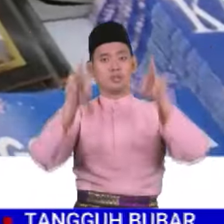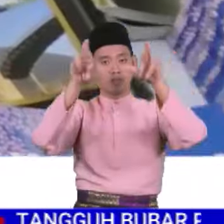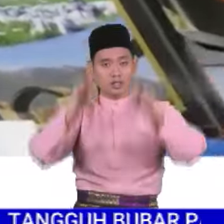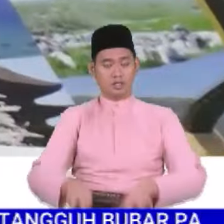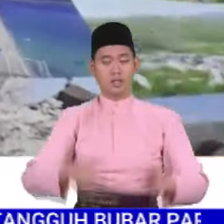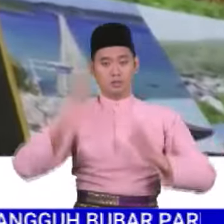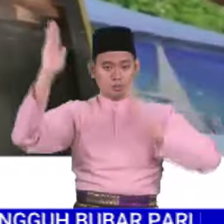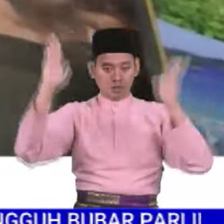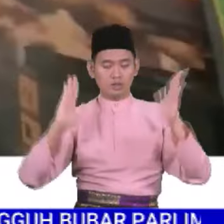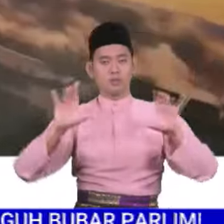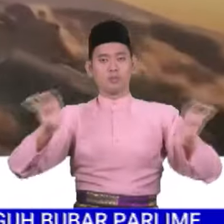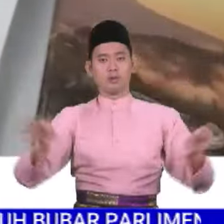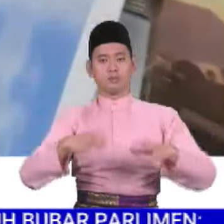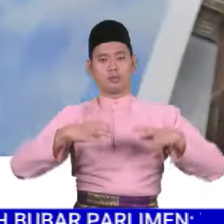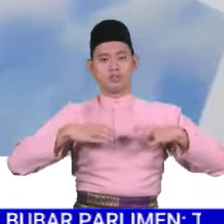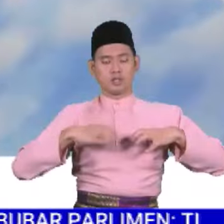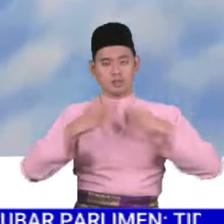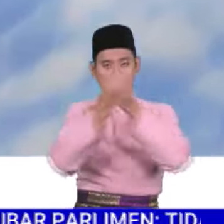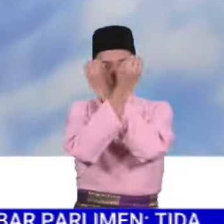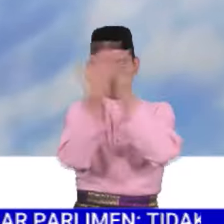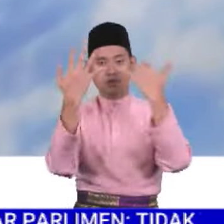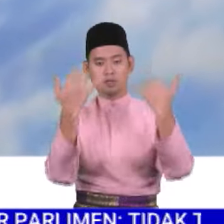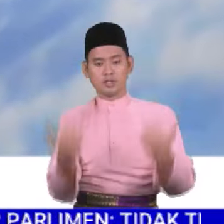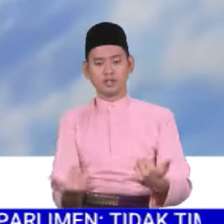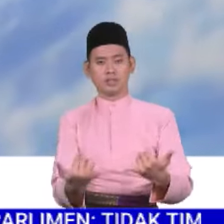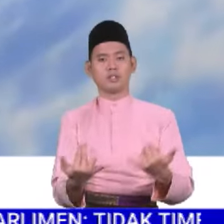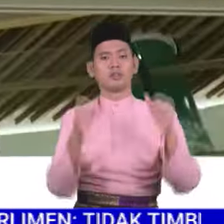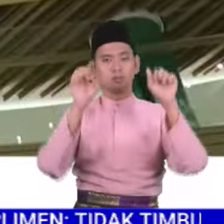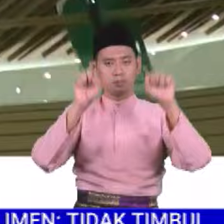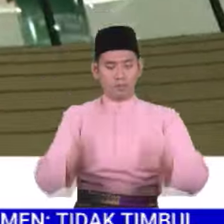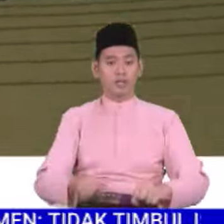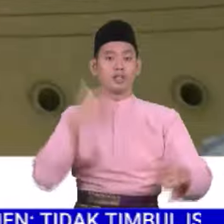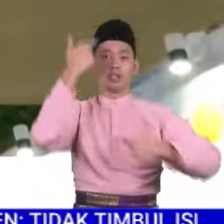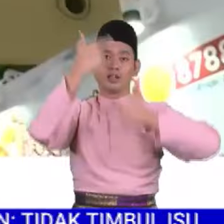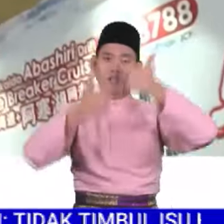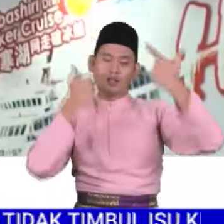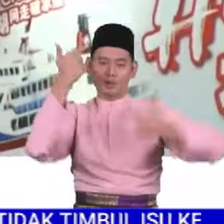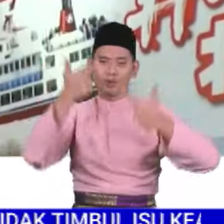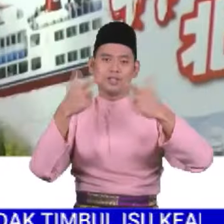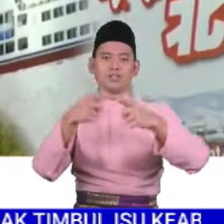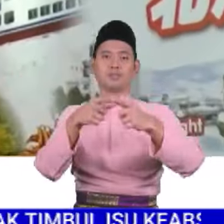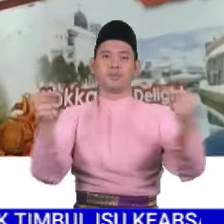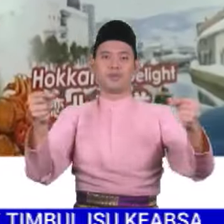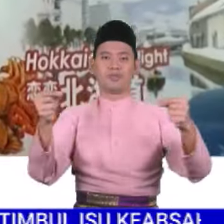mudah selain menyalurkan maklumat terkini tentang tarikan yang boleh dilawati.